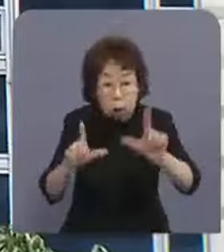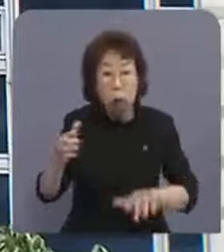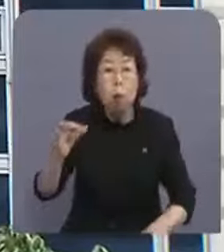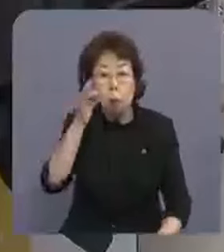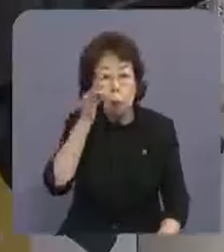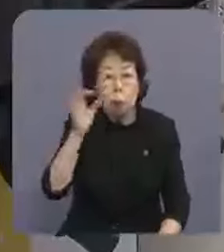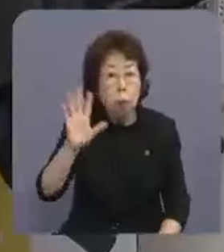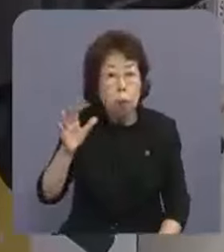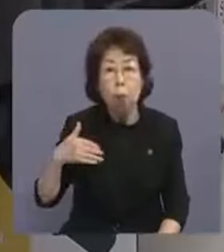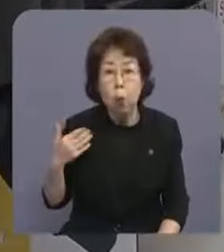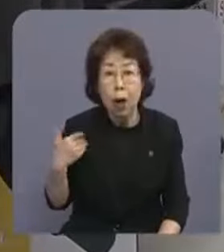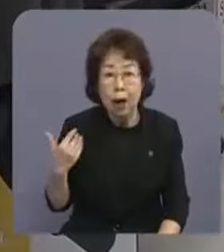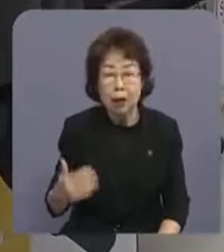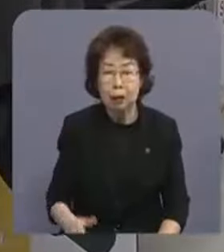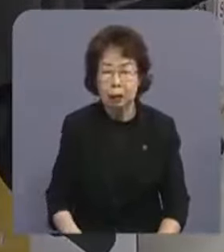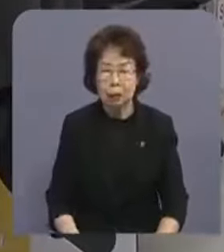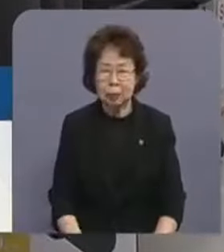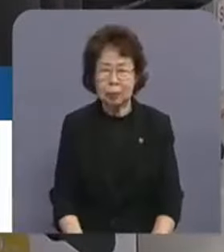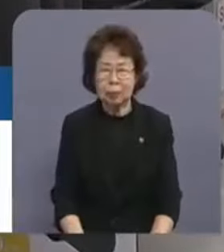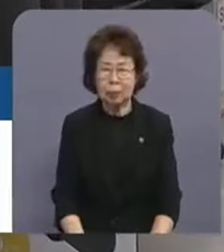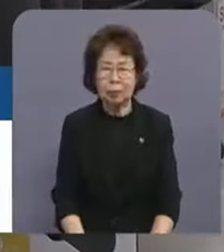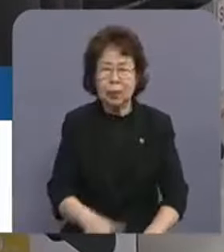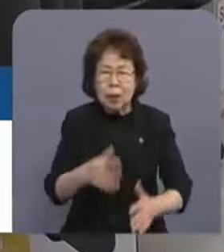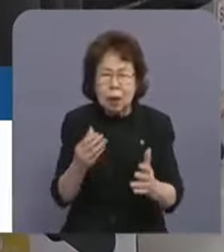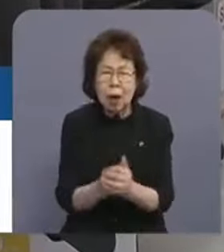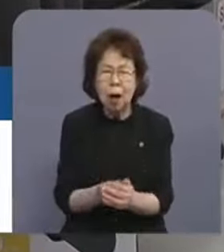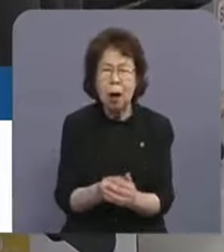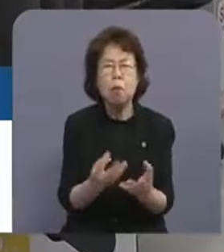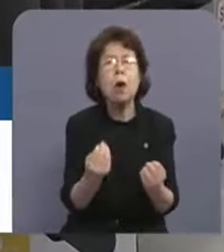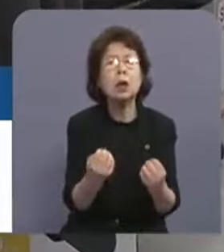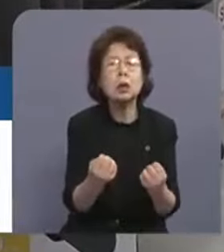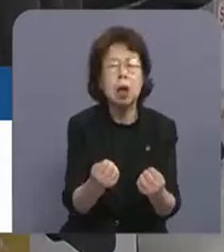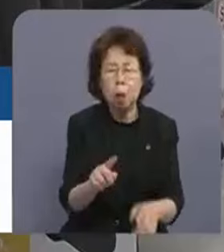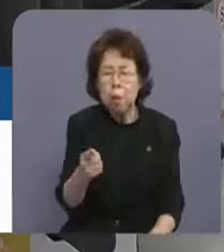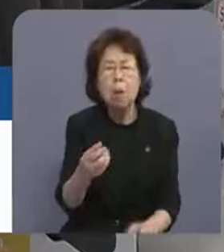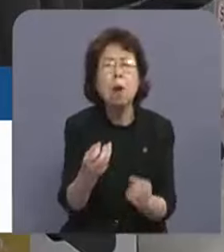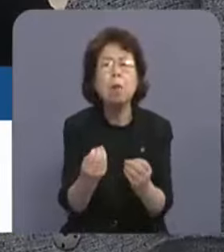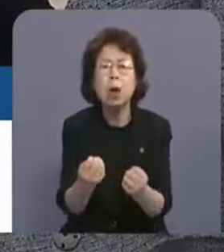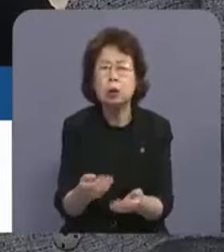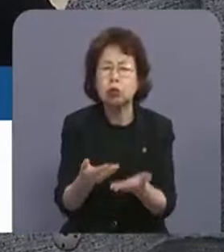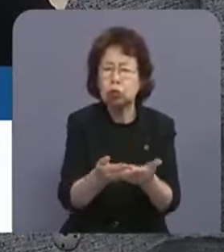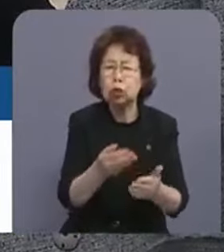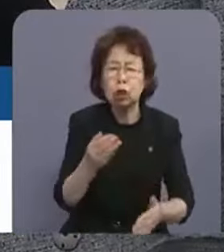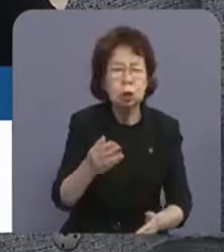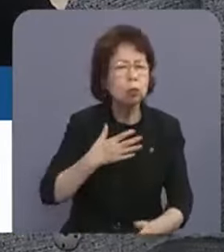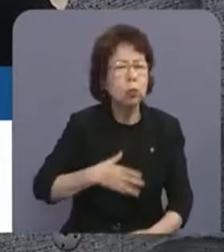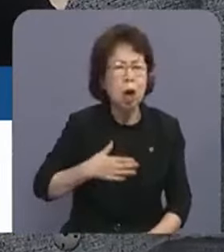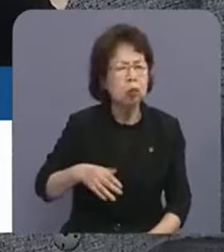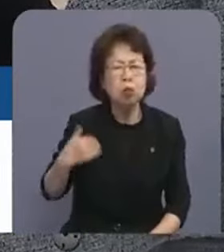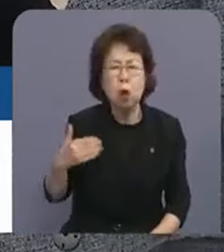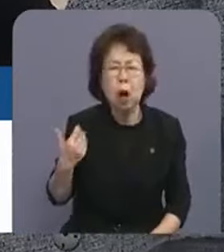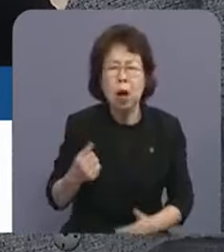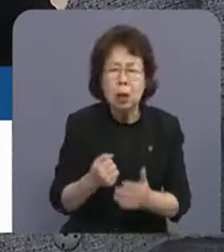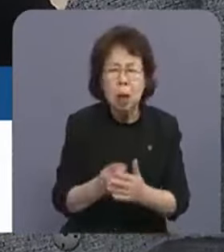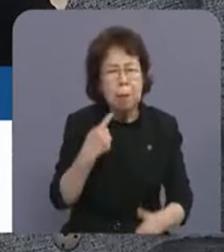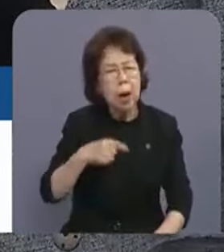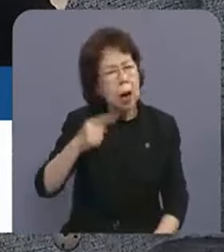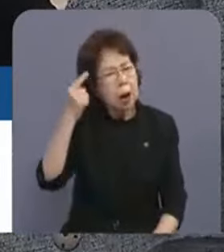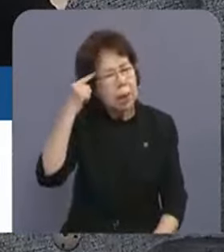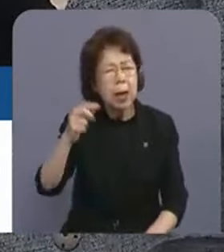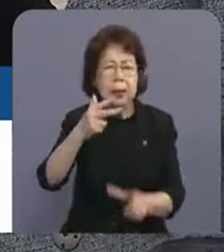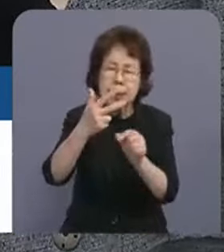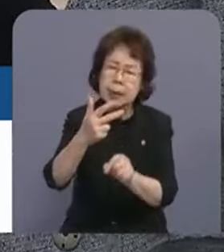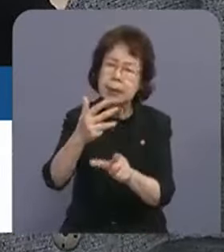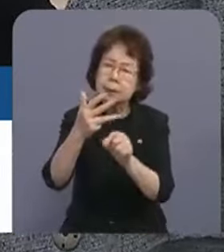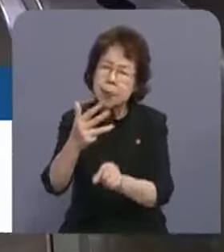있습니다. 적용 인원이 몇 프로 되는지는 확인할 수 없는 거죠. 이제 제 생각에는 한 7, 8월경에는 알 수